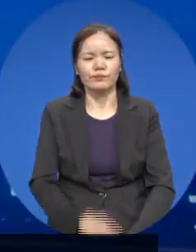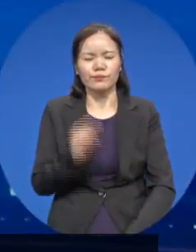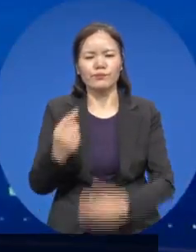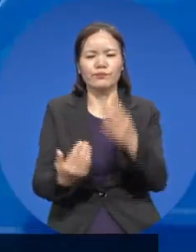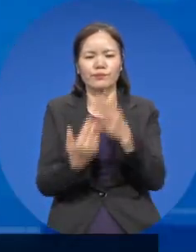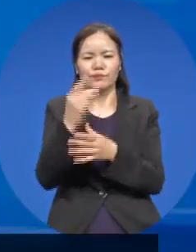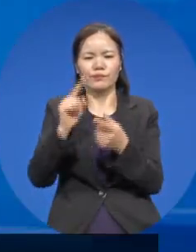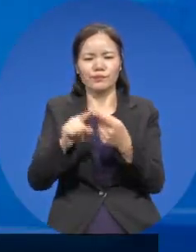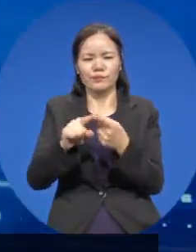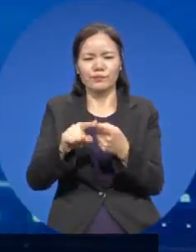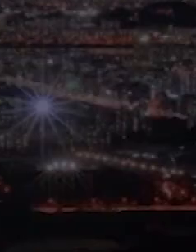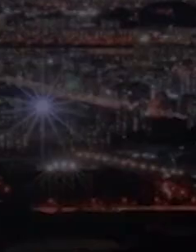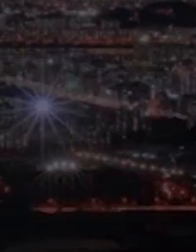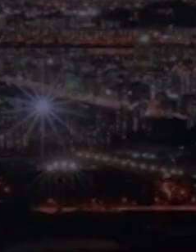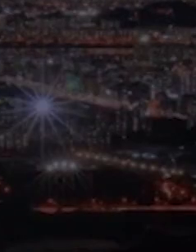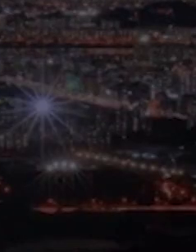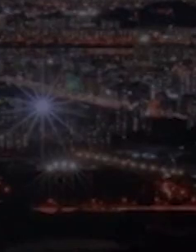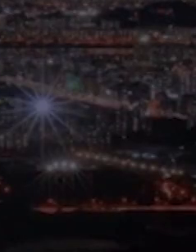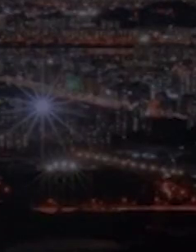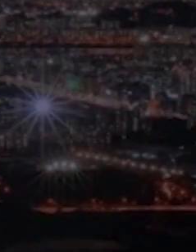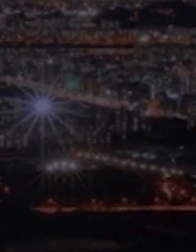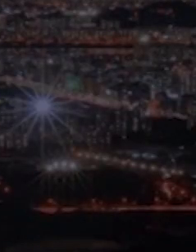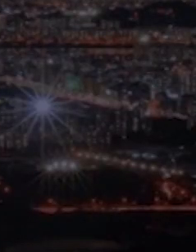사건의 여기까지 보도록 하겠습니다